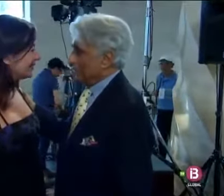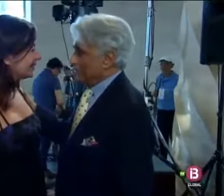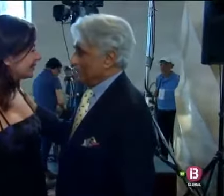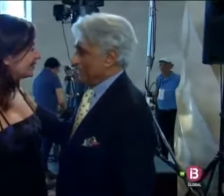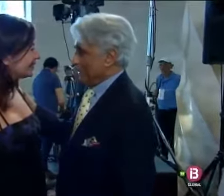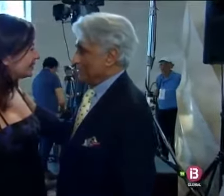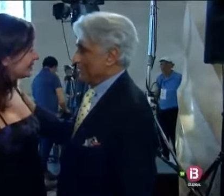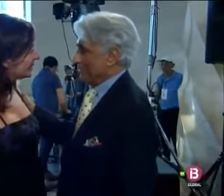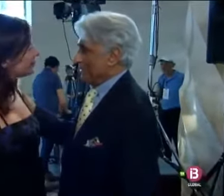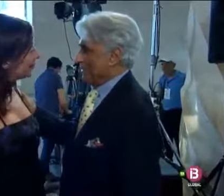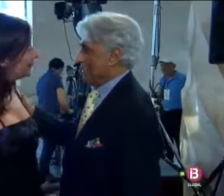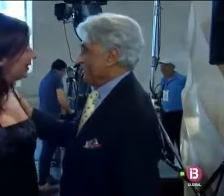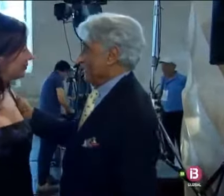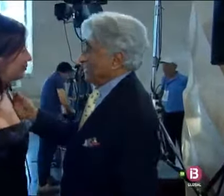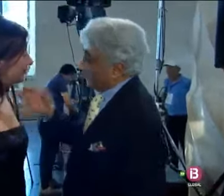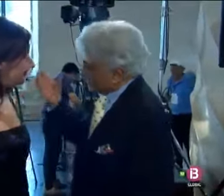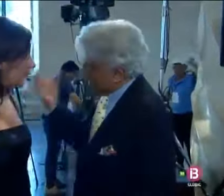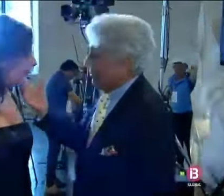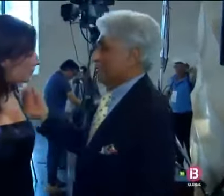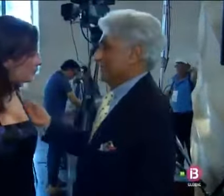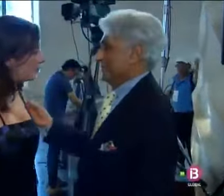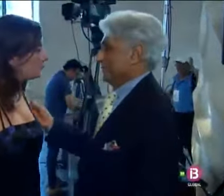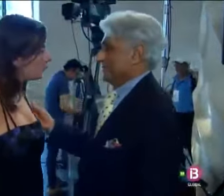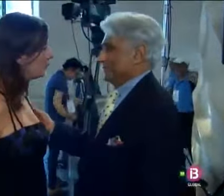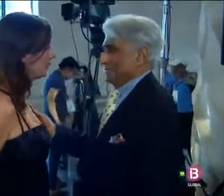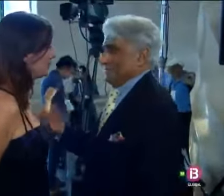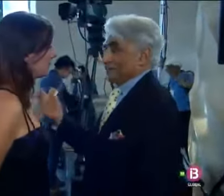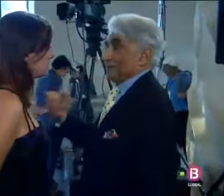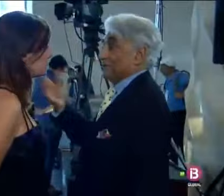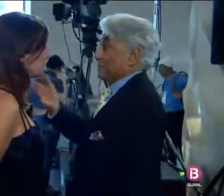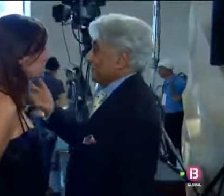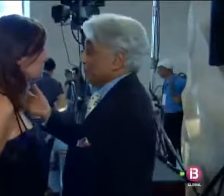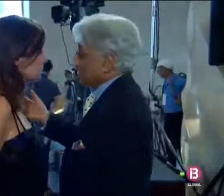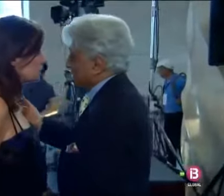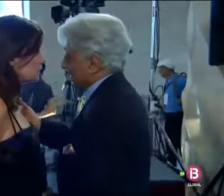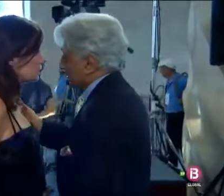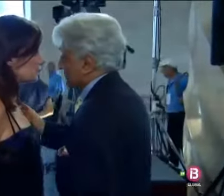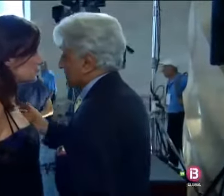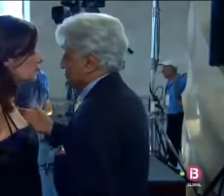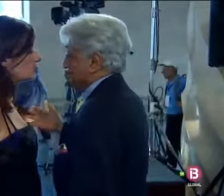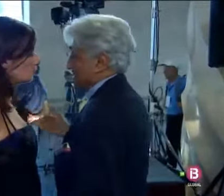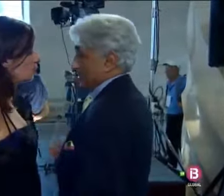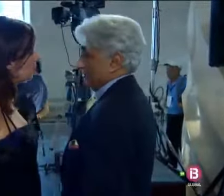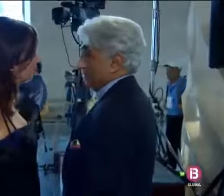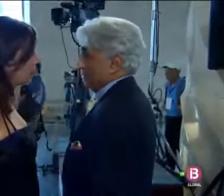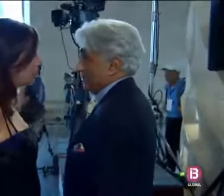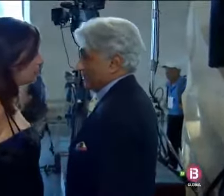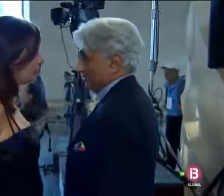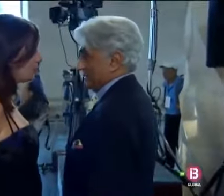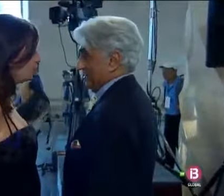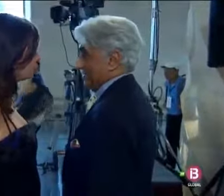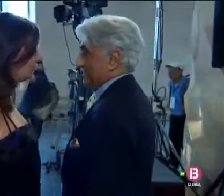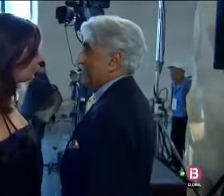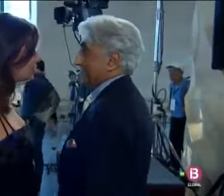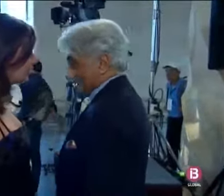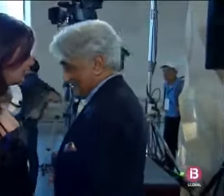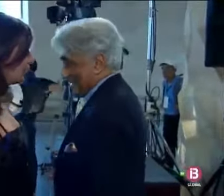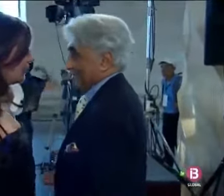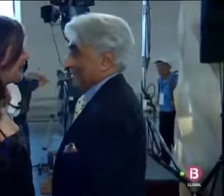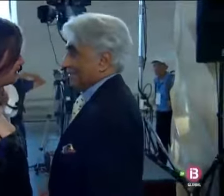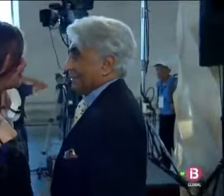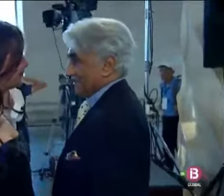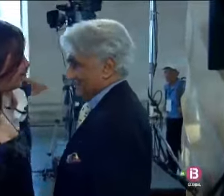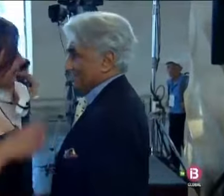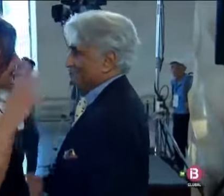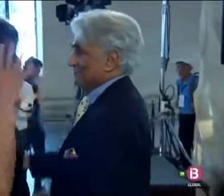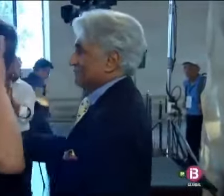l'agulla perquè això no torni a produir-se. El compromís amb els treballadors públics també és una de les qüestions